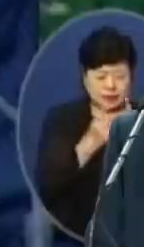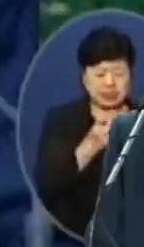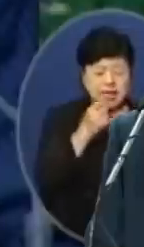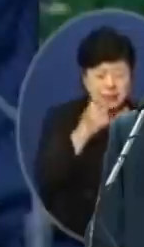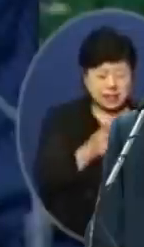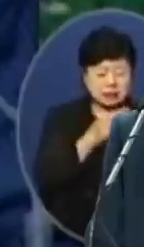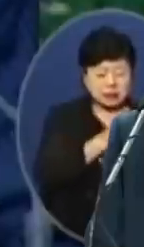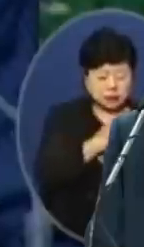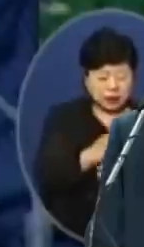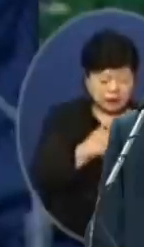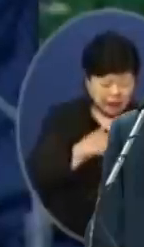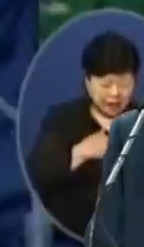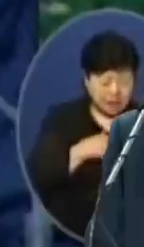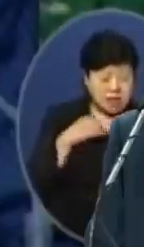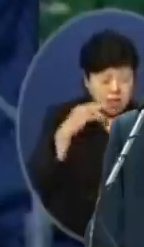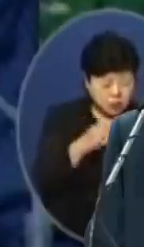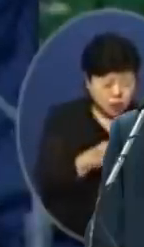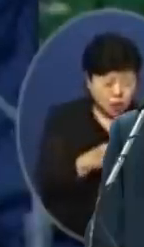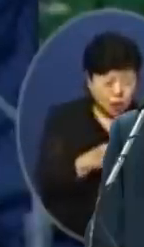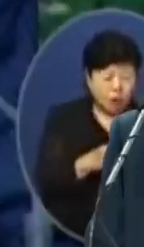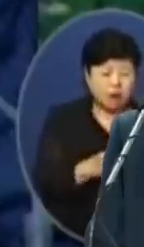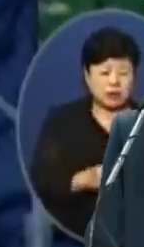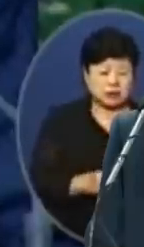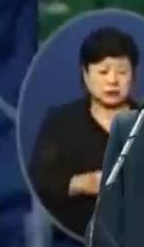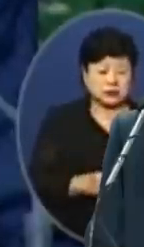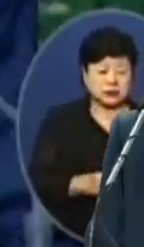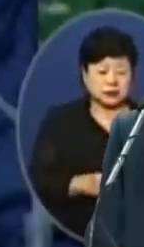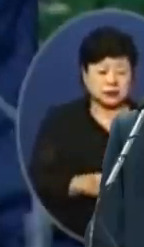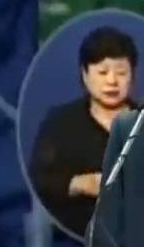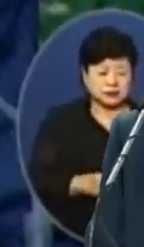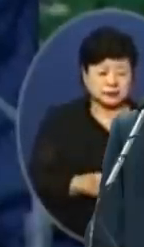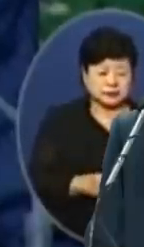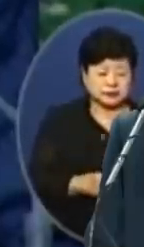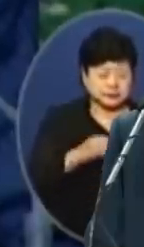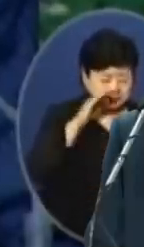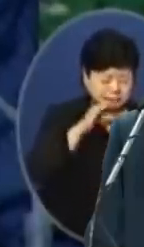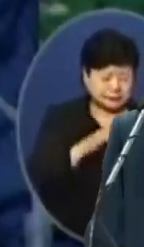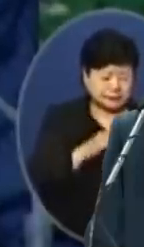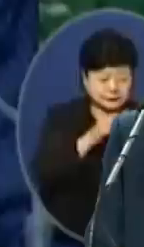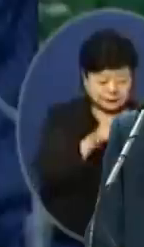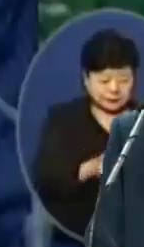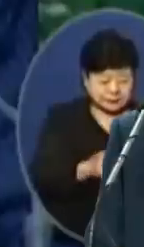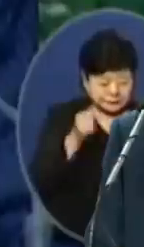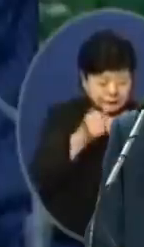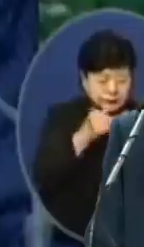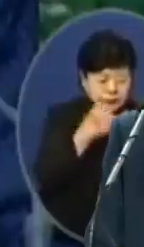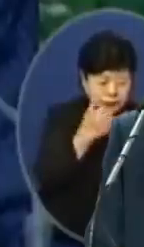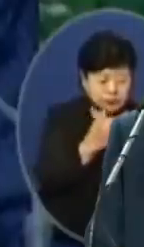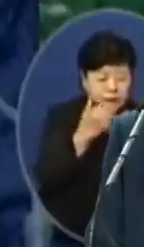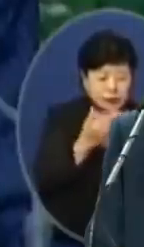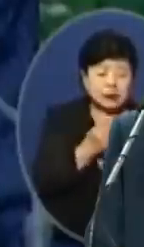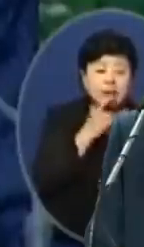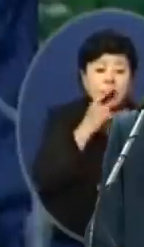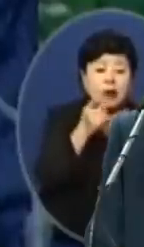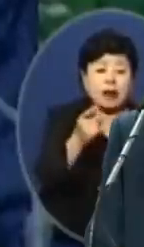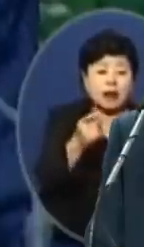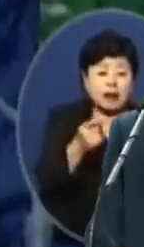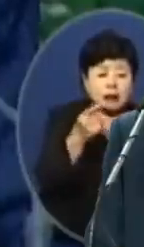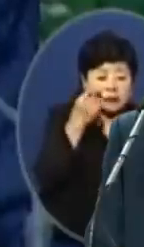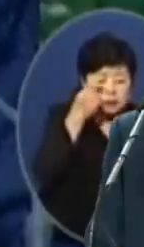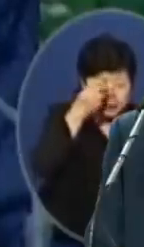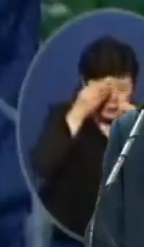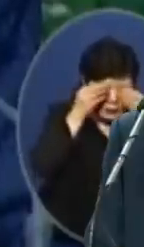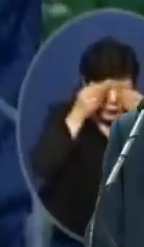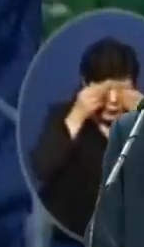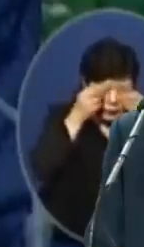예수 그리스도가 나를 불러서 보냄으로 왔으니 눈을 다시 보고 하나님의 성령으로 충만함 받으라. 그 눈에서 비늘